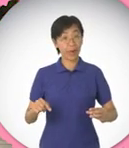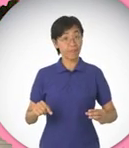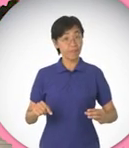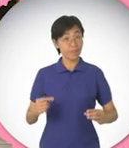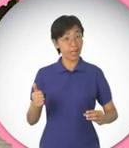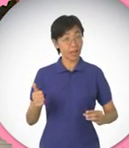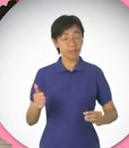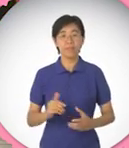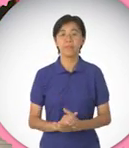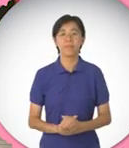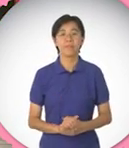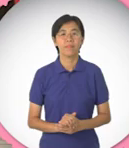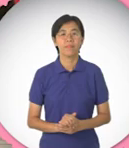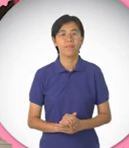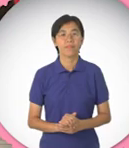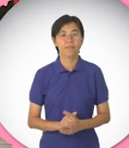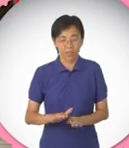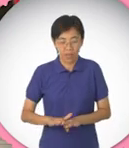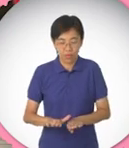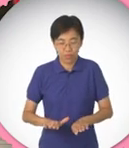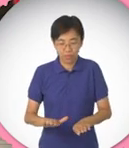ค ่ ะ อ๋อเริ่มจากตรงกลางแล้วค่อย